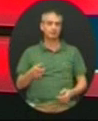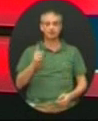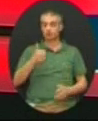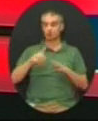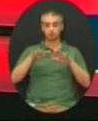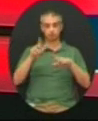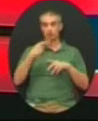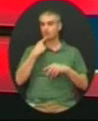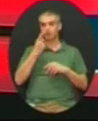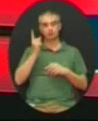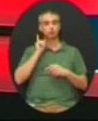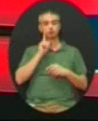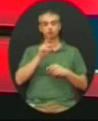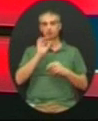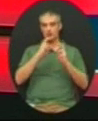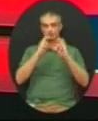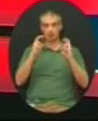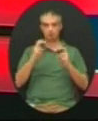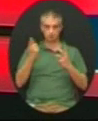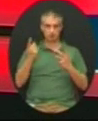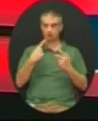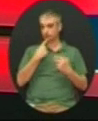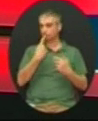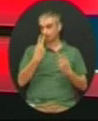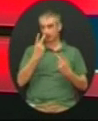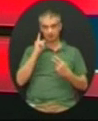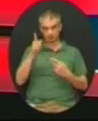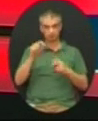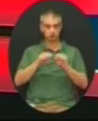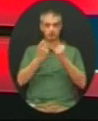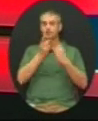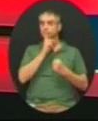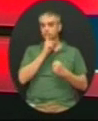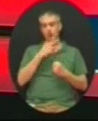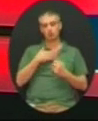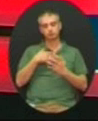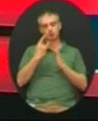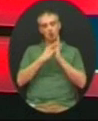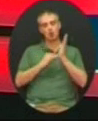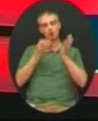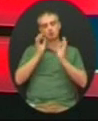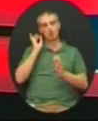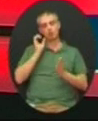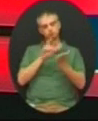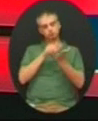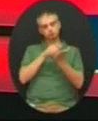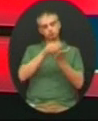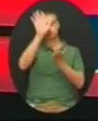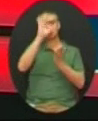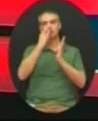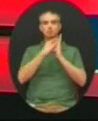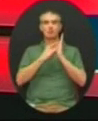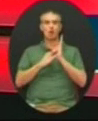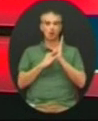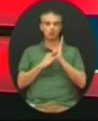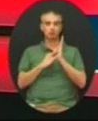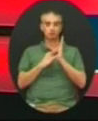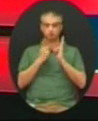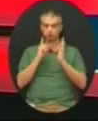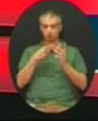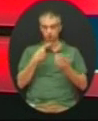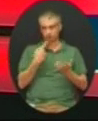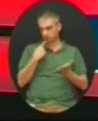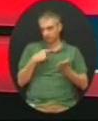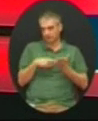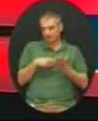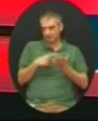הממשלה גם לקו בשמה של עמותה אחת, שאולי שווה גם להזכיר את שמה, וזה שוברים שתיקה, כי הוא רוצה חוק מיוחד שיוציא את העמותה הזאת מחוץ לחוק. יש בזה טעם